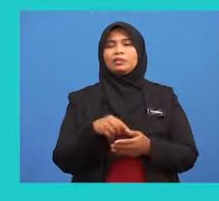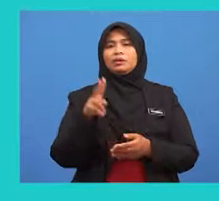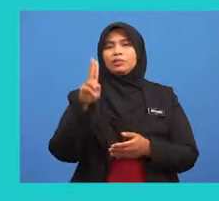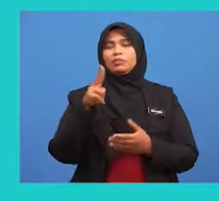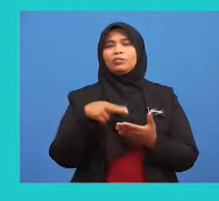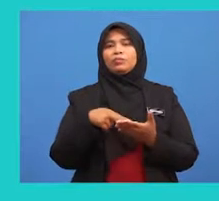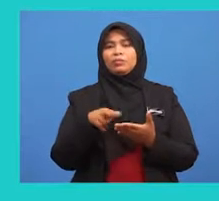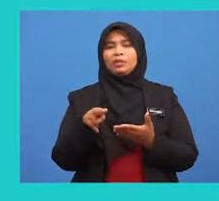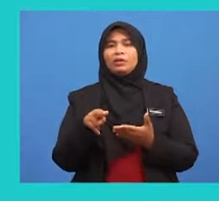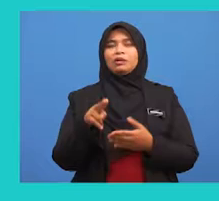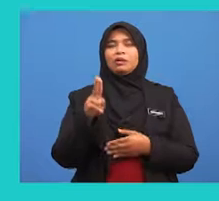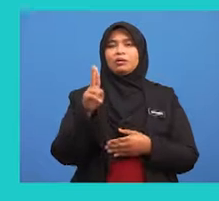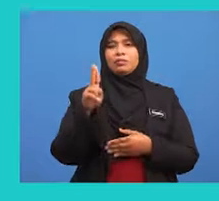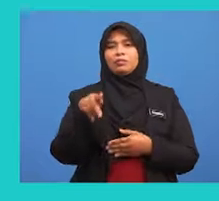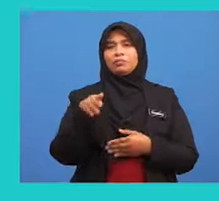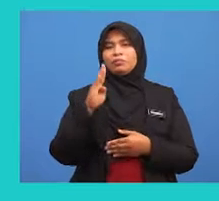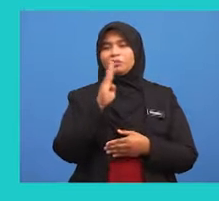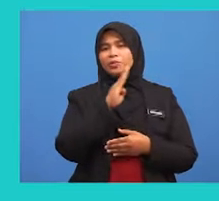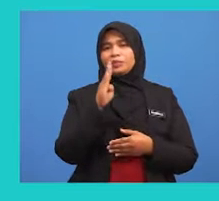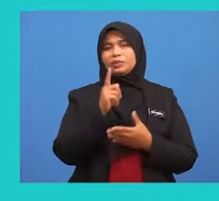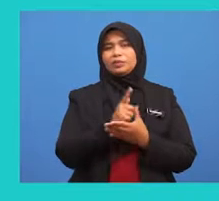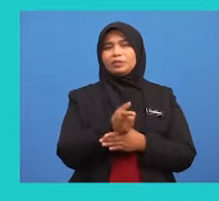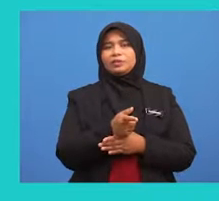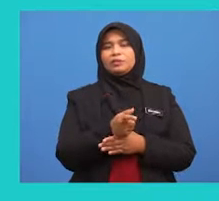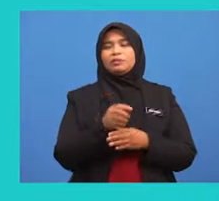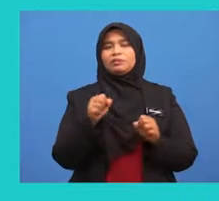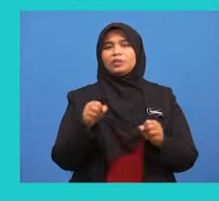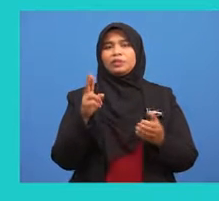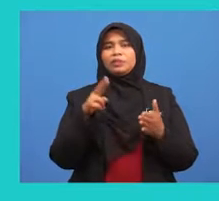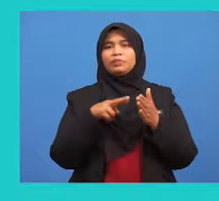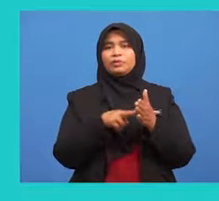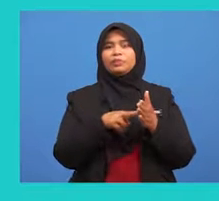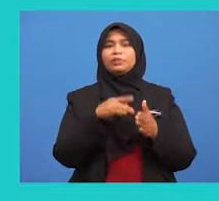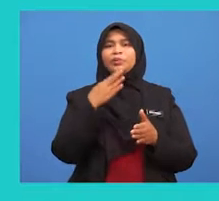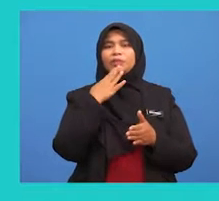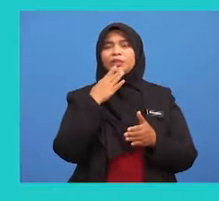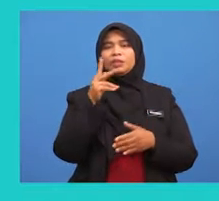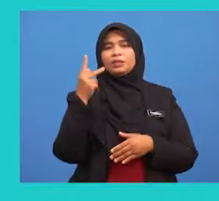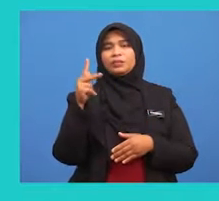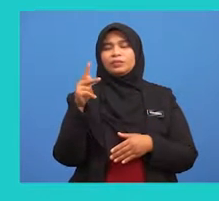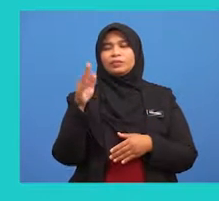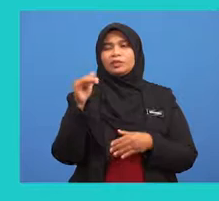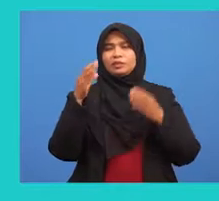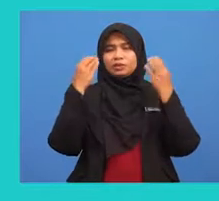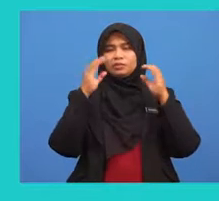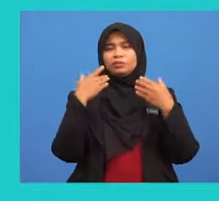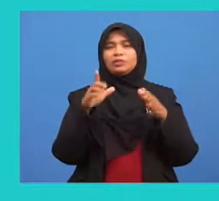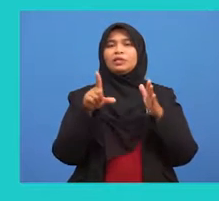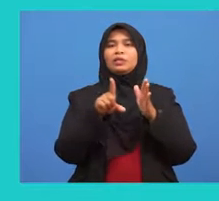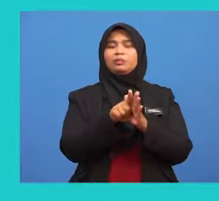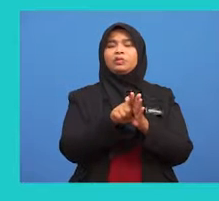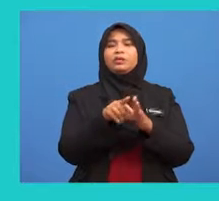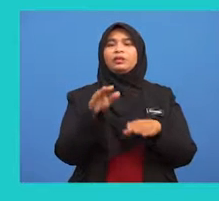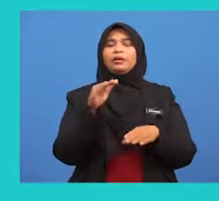buruh langsung. Murid-murid boleh merujuk warna kuning yang cikgu telah labelkan